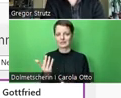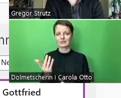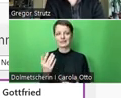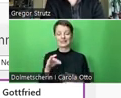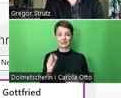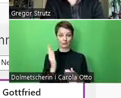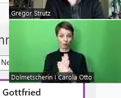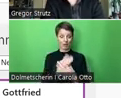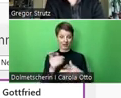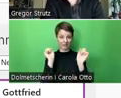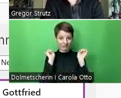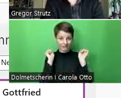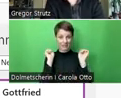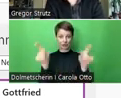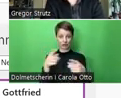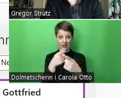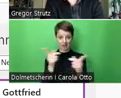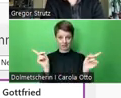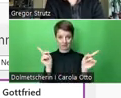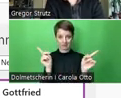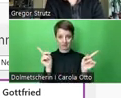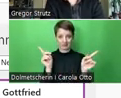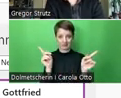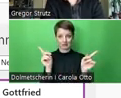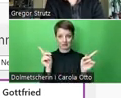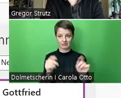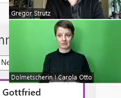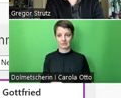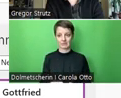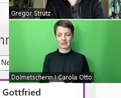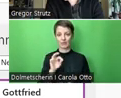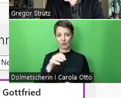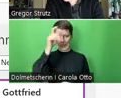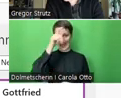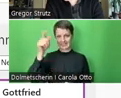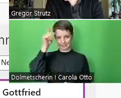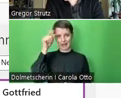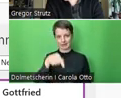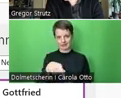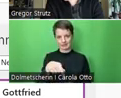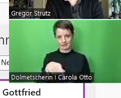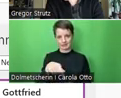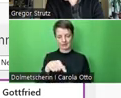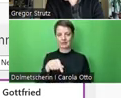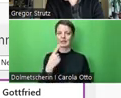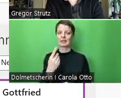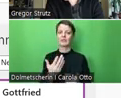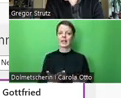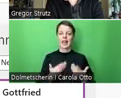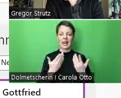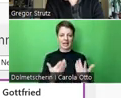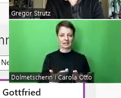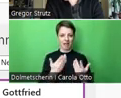Dokument verschickt, das ist eigentlich wirklich für Experten. Dann müssen die Leser schon ganz